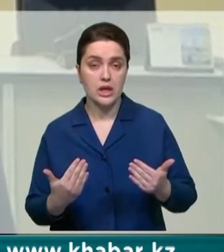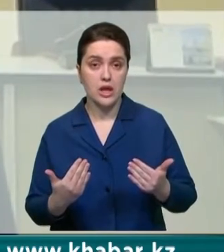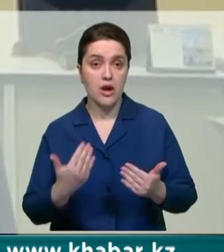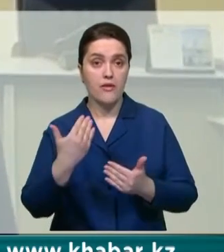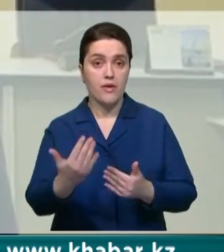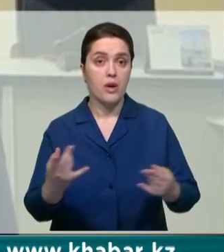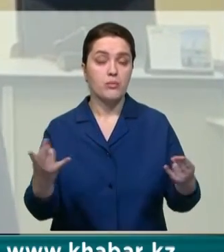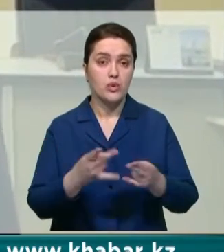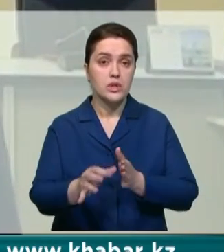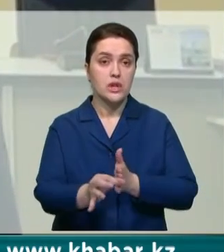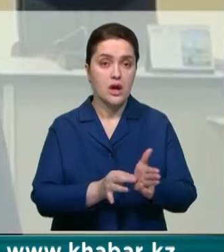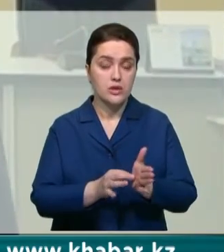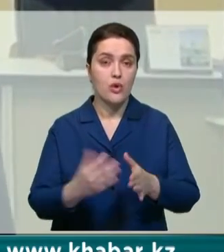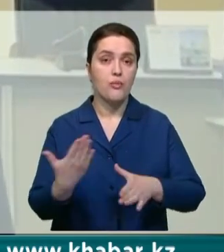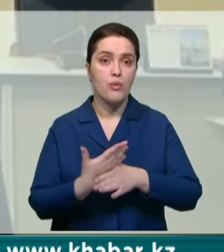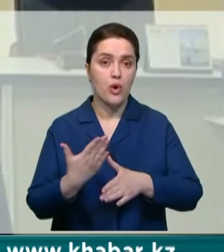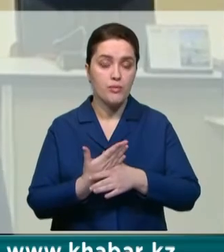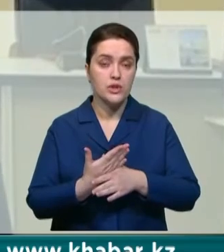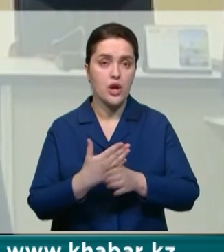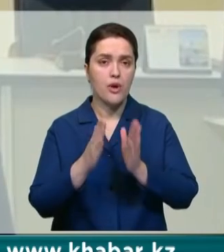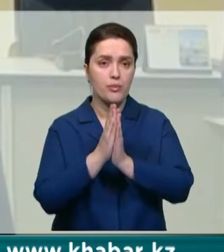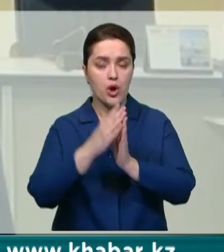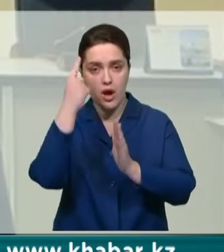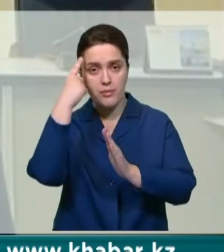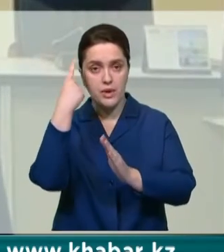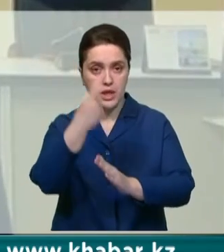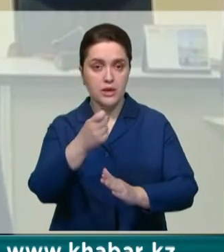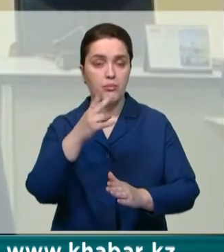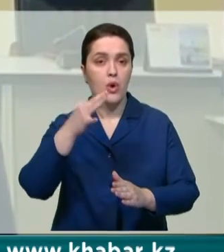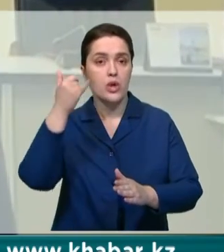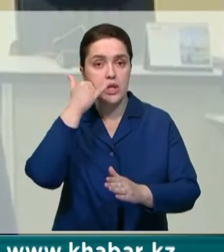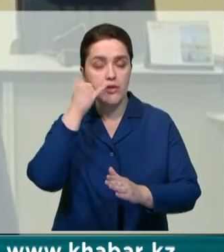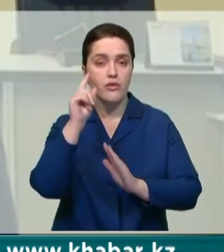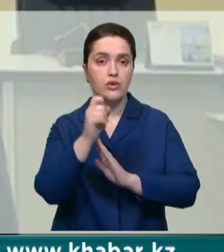необходима экстренная помощь, просим обращаться по телефону 112.